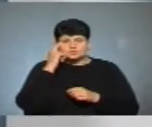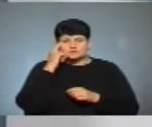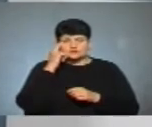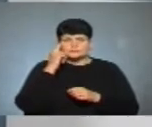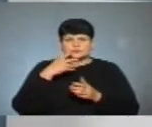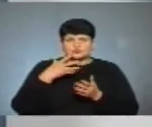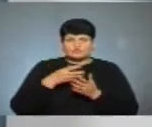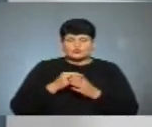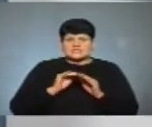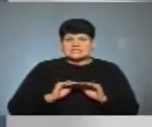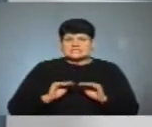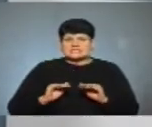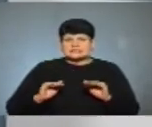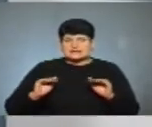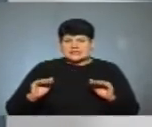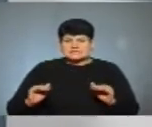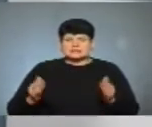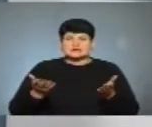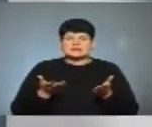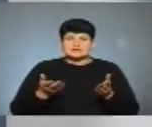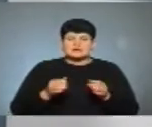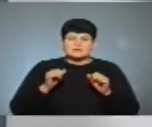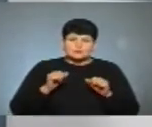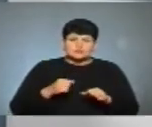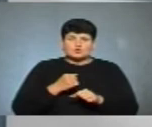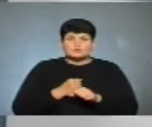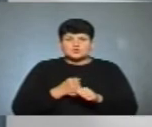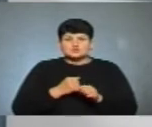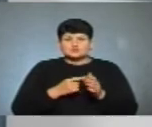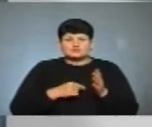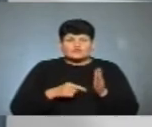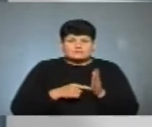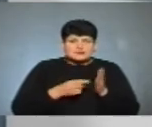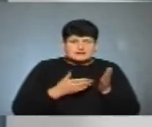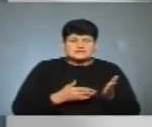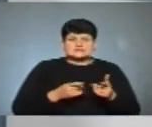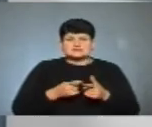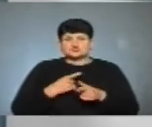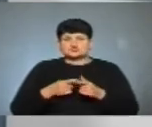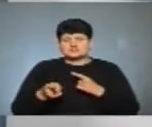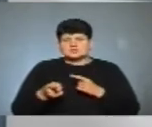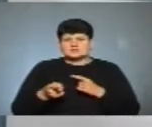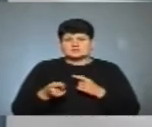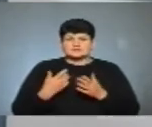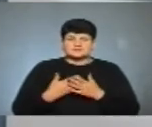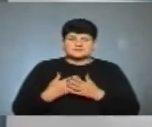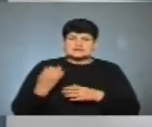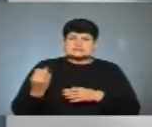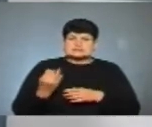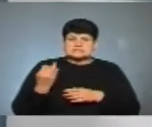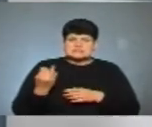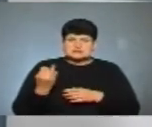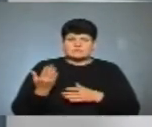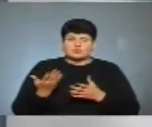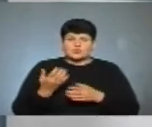своїх дітей, які, можливо, працюють в місті чи, скажімо, зацікавлені в